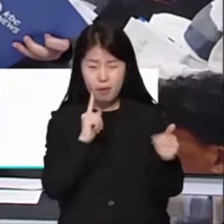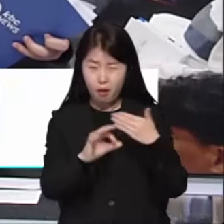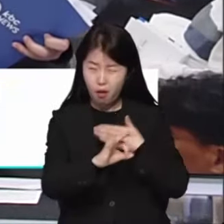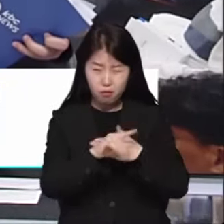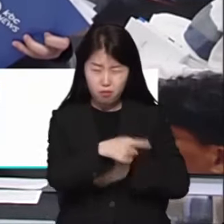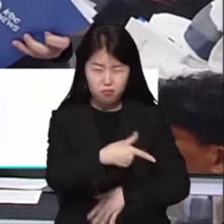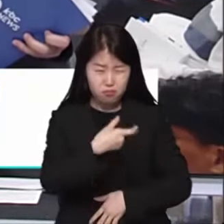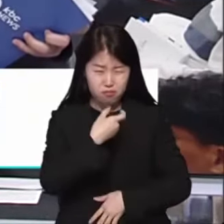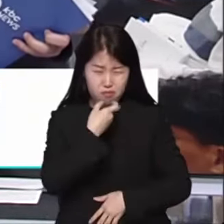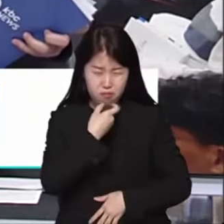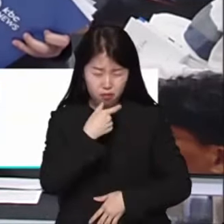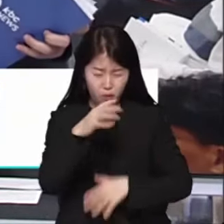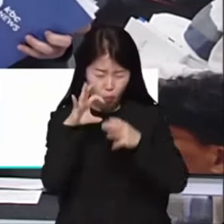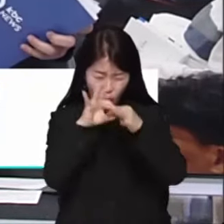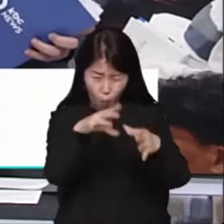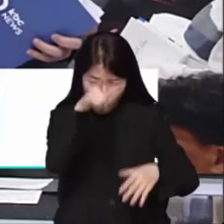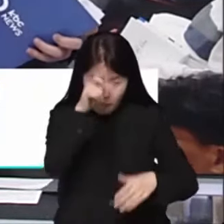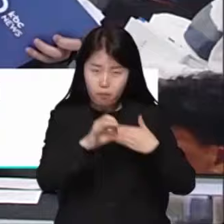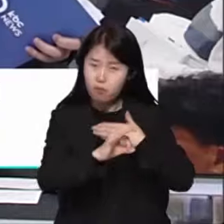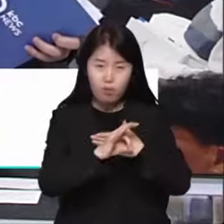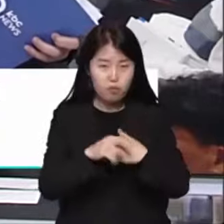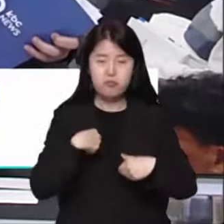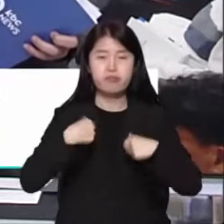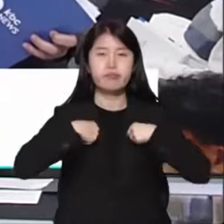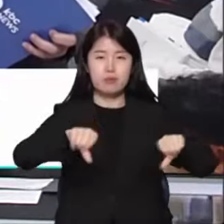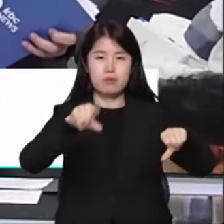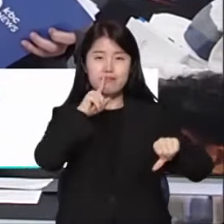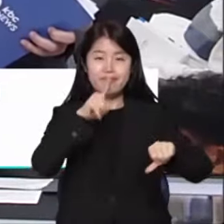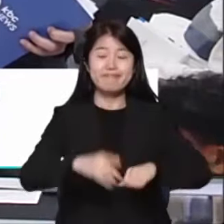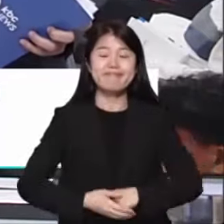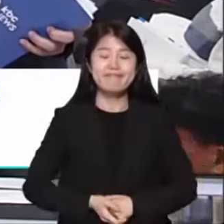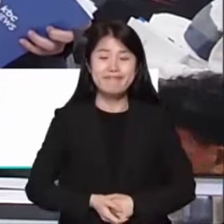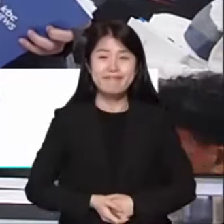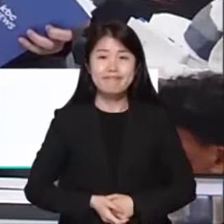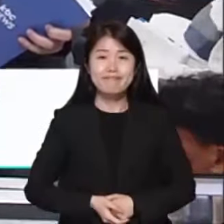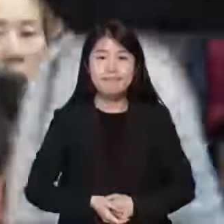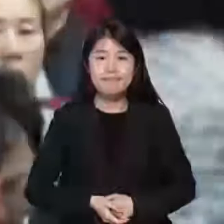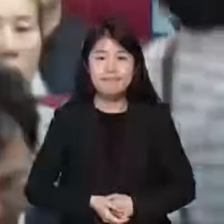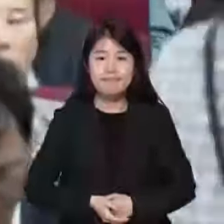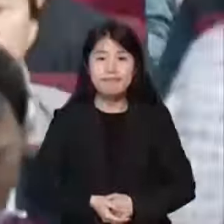과감히 포기하겠다고 밝혔습니다. 이어서 정경원 기자입니다.